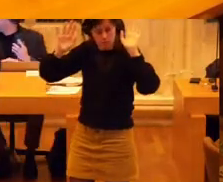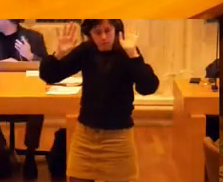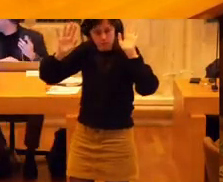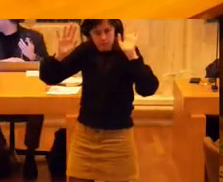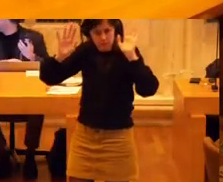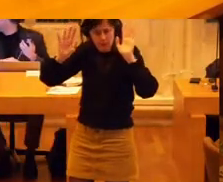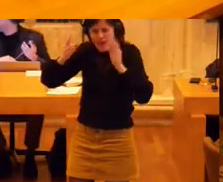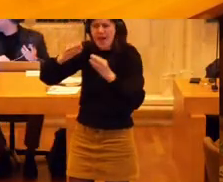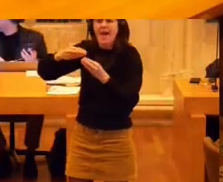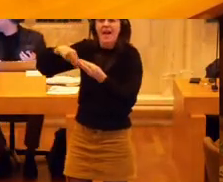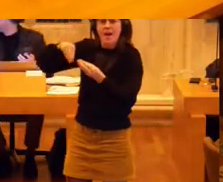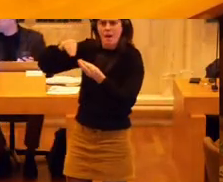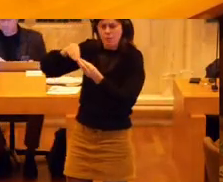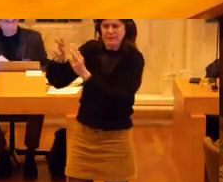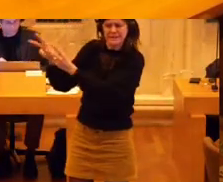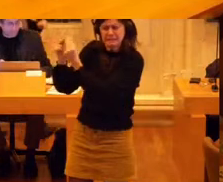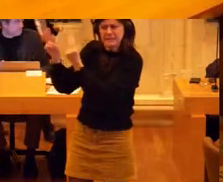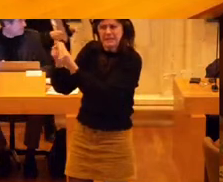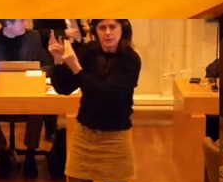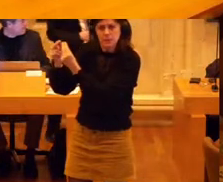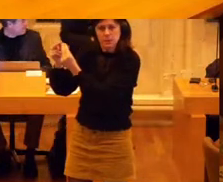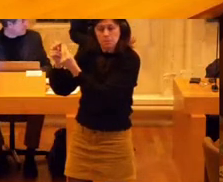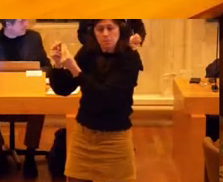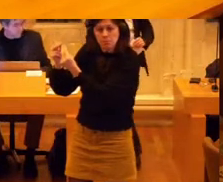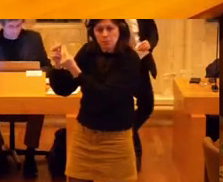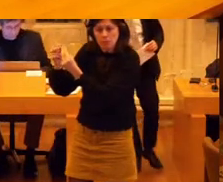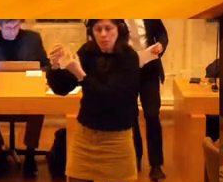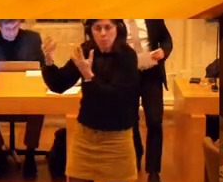plus, dans vos explications, eh bien, on n'entend pas non